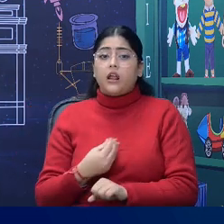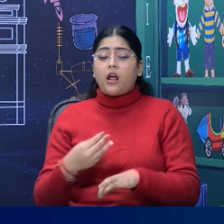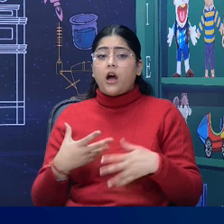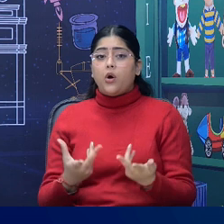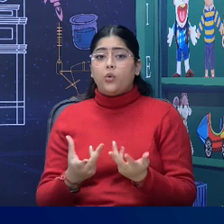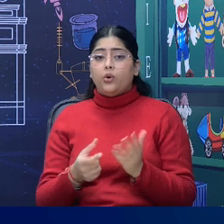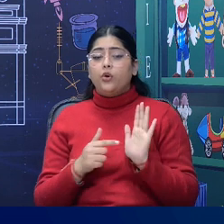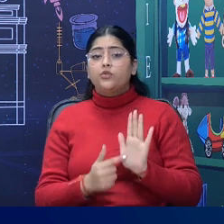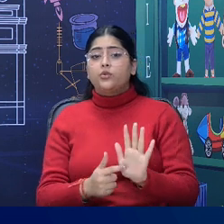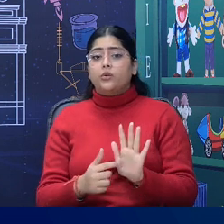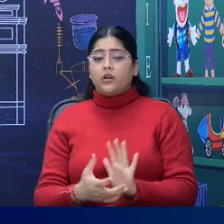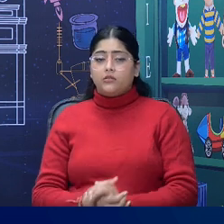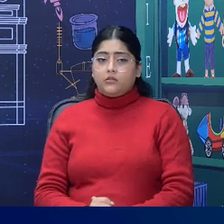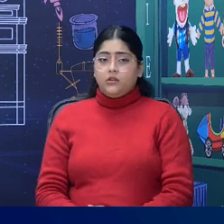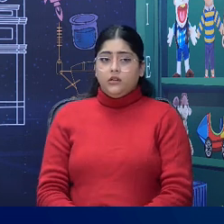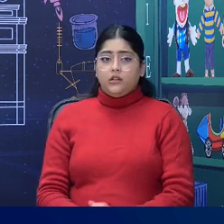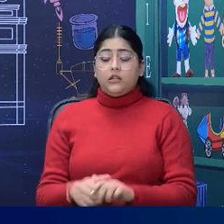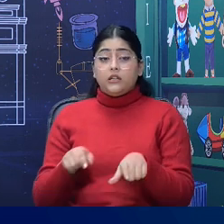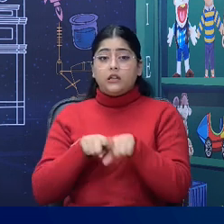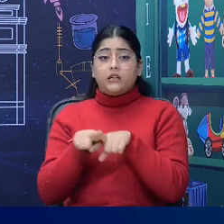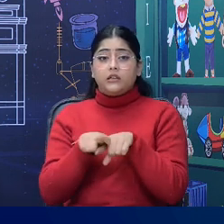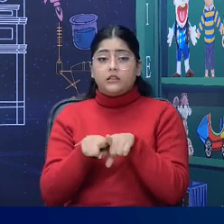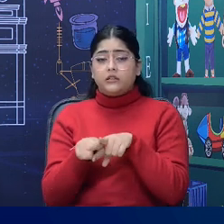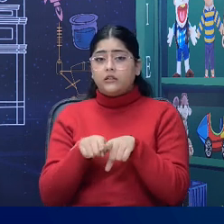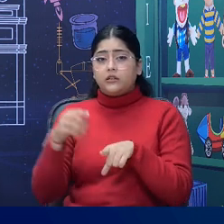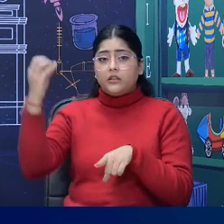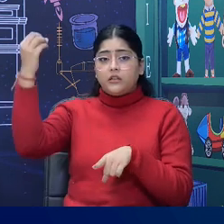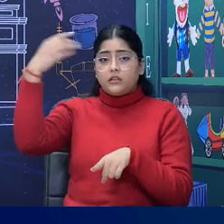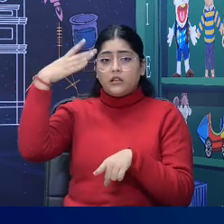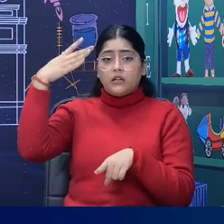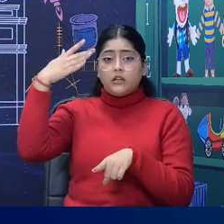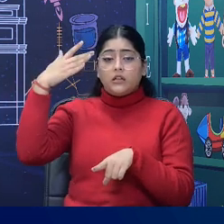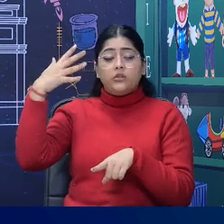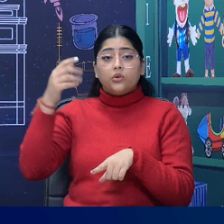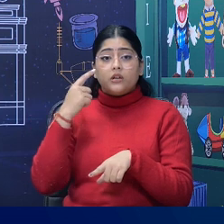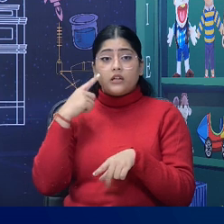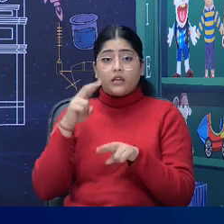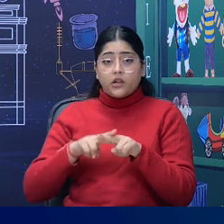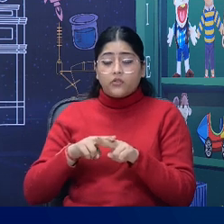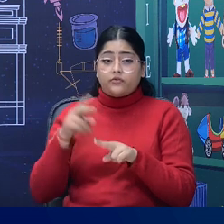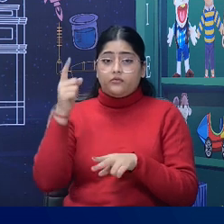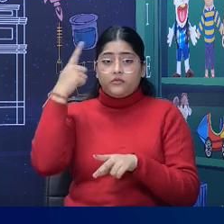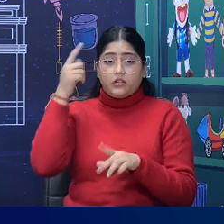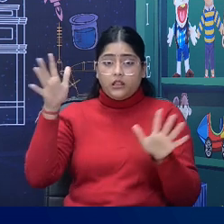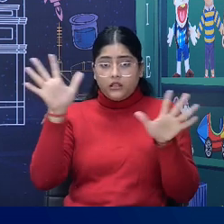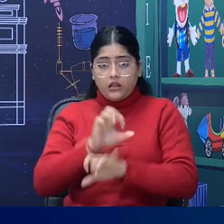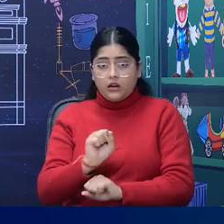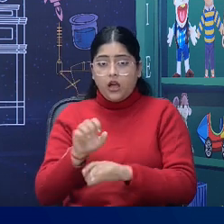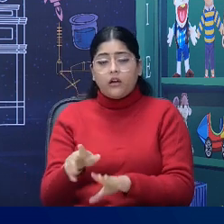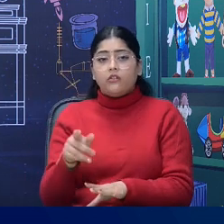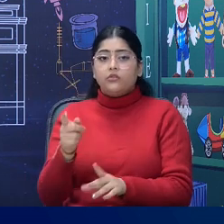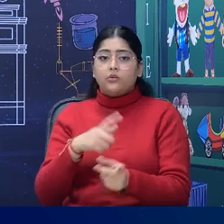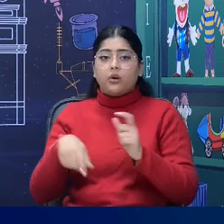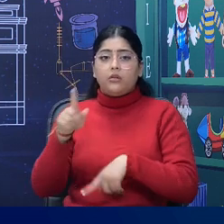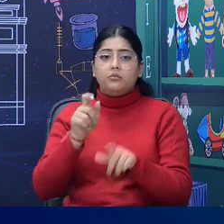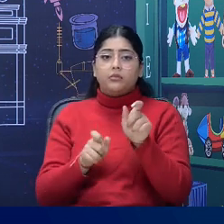अंधेरे का डर जो मैं दिखा रहा था उसकी वजह से भरी दोपहर में भी अंधेरे के डर से लोग कांपने लगते थे है ना और वो कहता आदमी को डराना कितना आसान